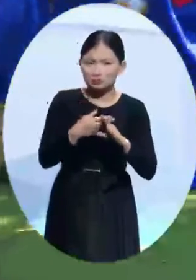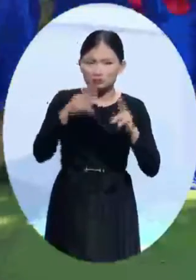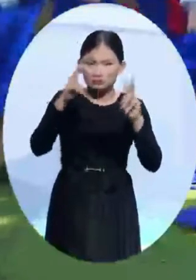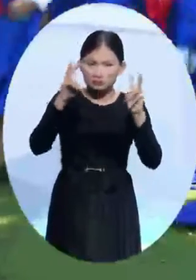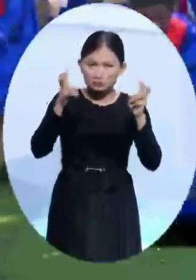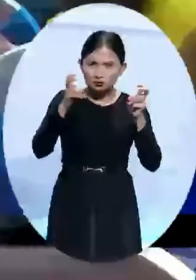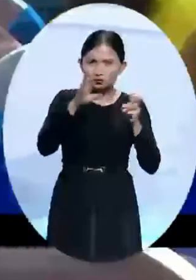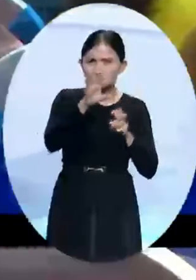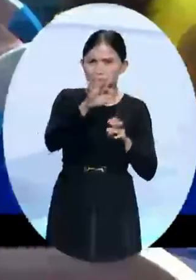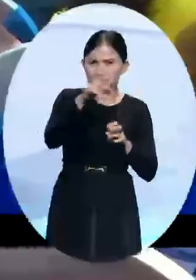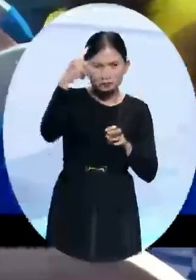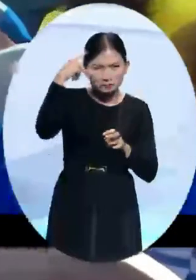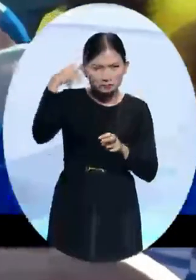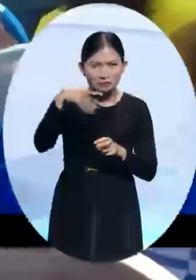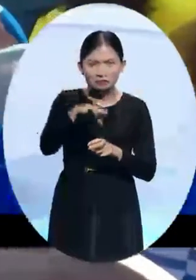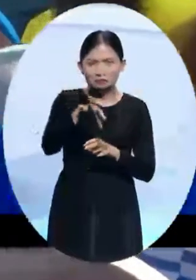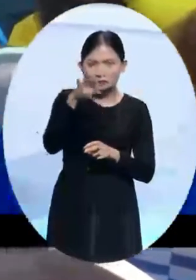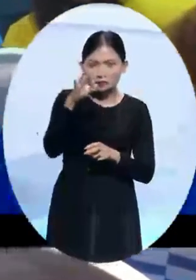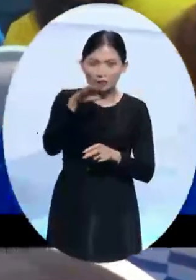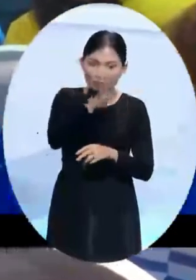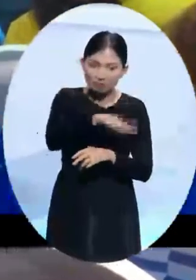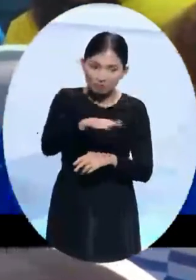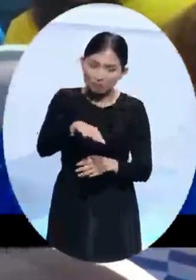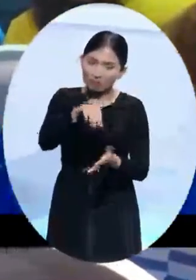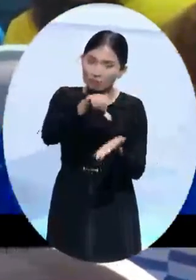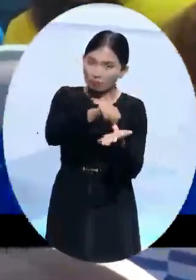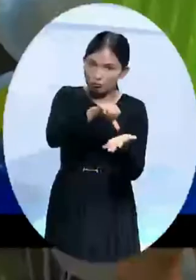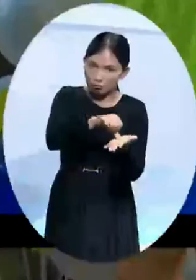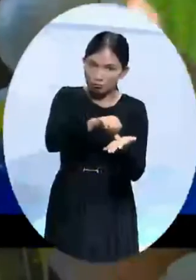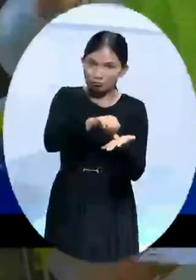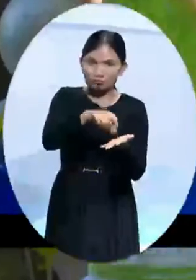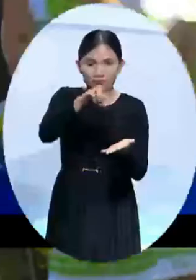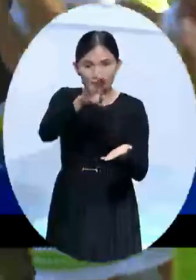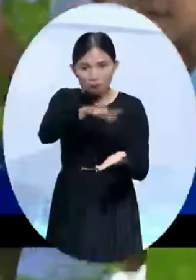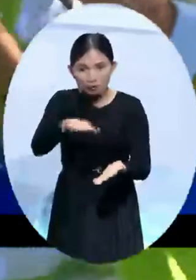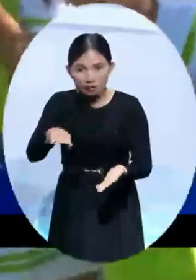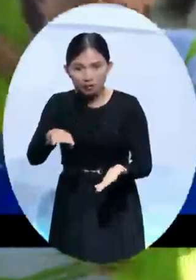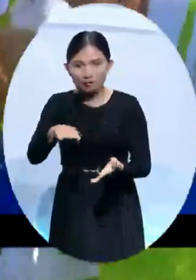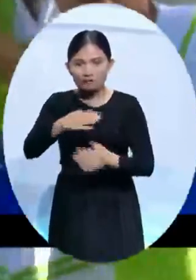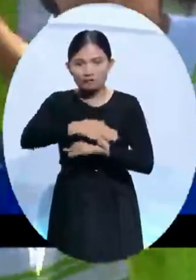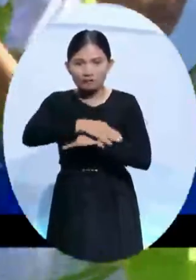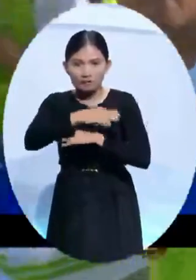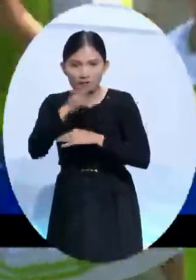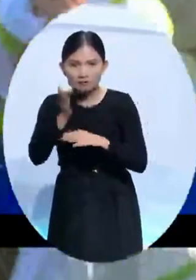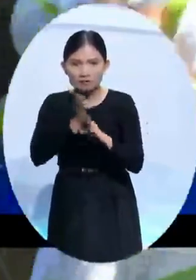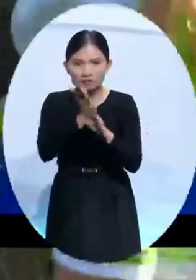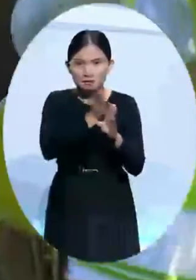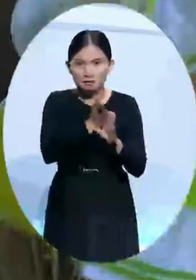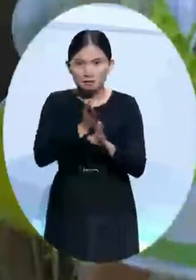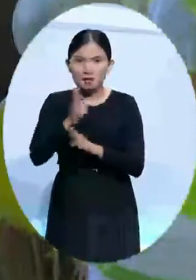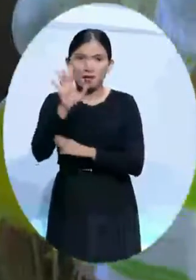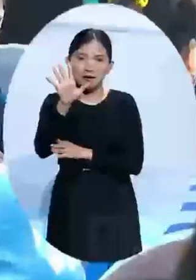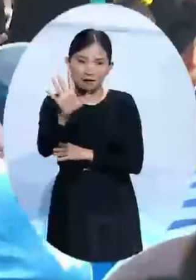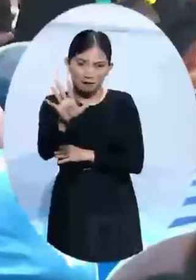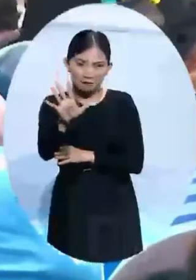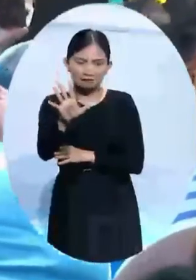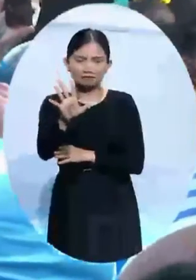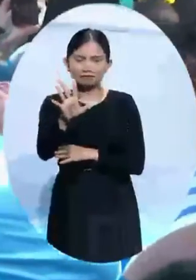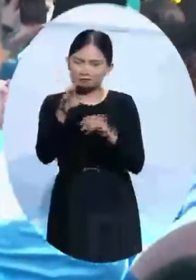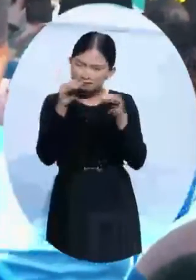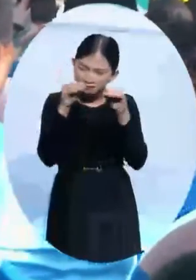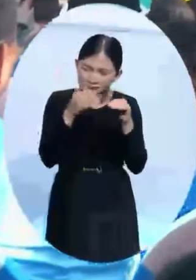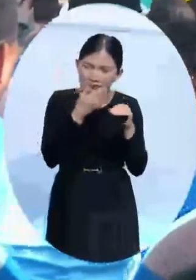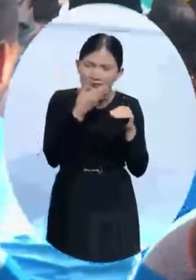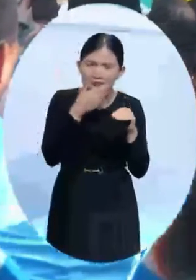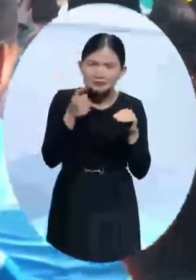trung tâm. Các bé được phát triển đồng đều, đạt yêu cầu của năm mặt phát triển. Trong giáo dục, nhà trường chú trọng rèn luyện kỹ năng cho trẻ,